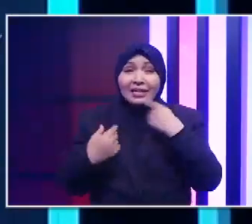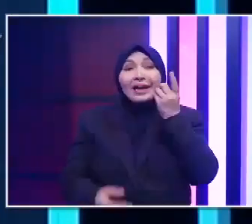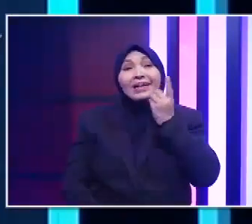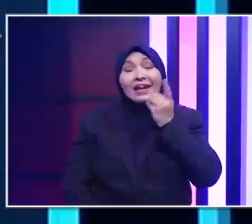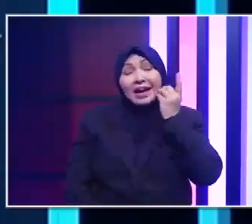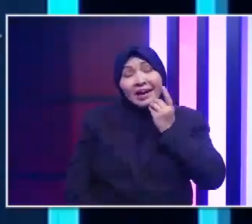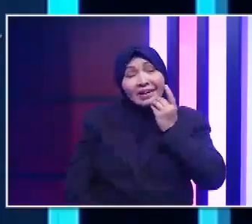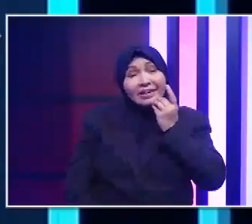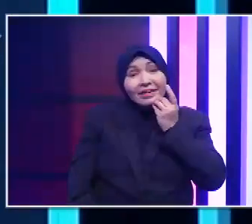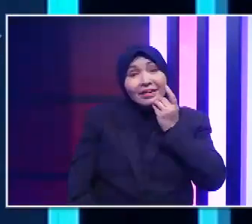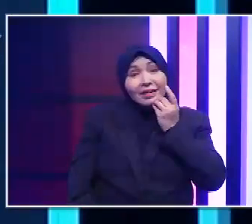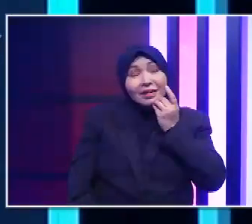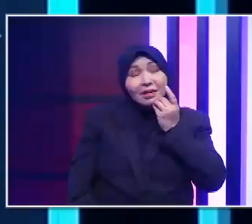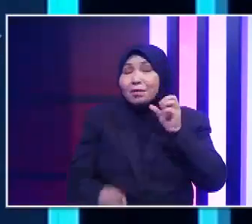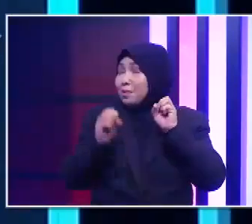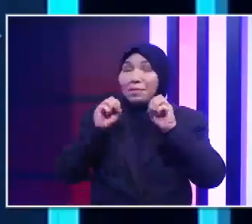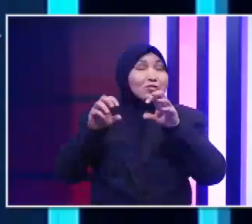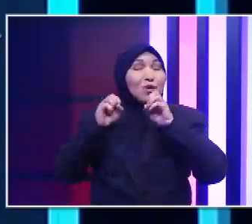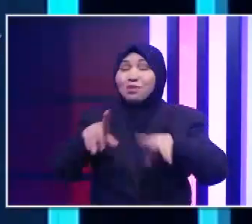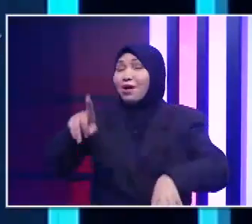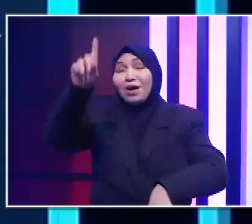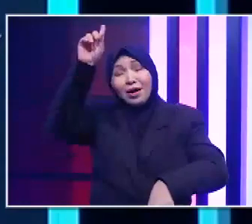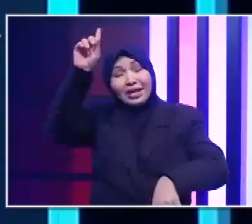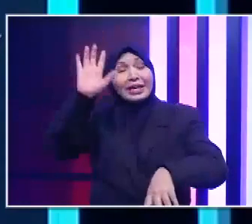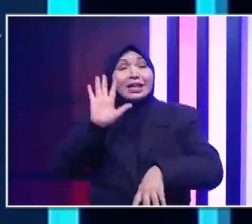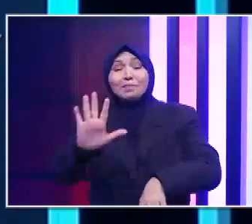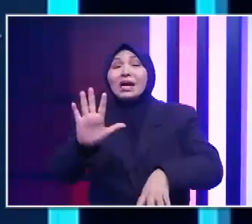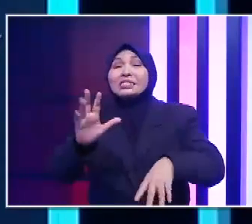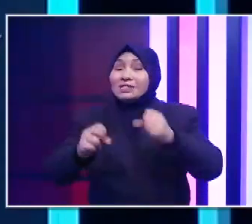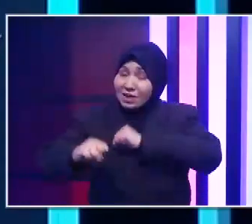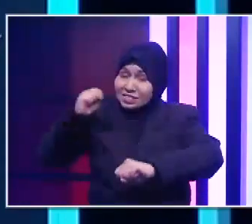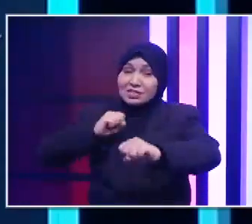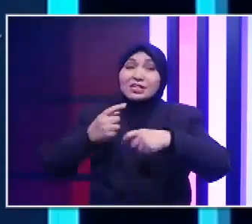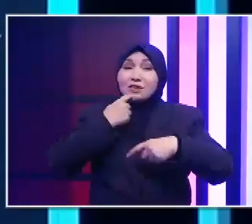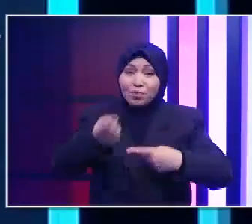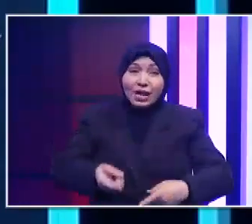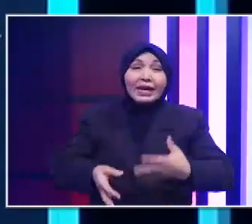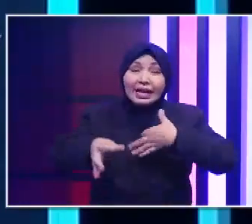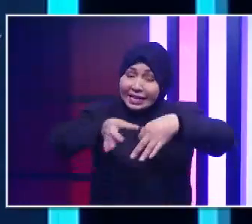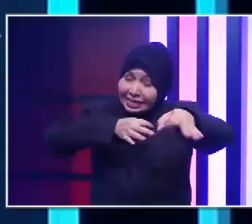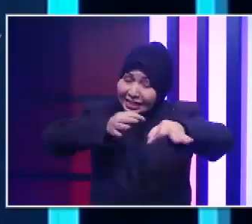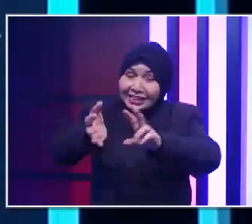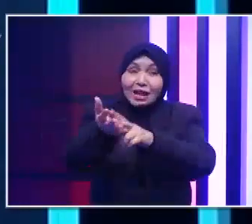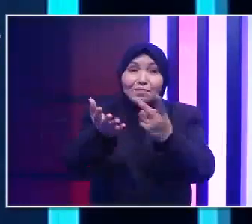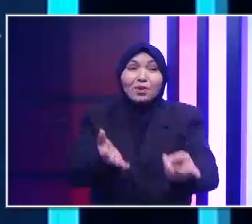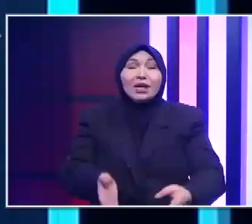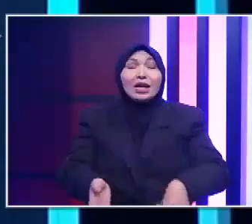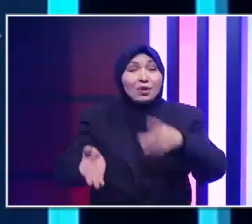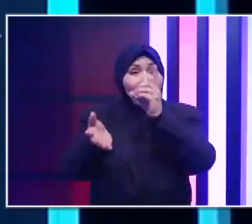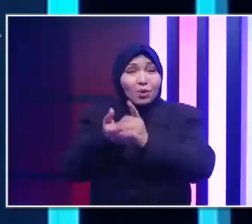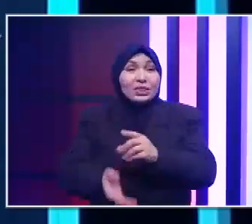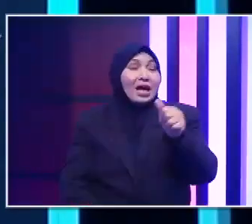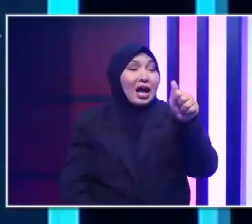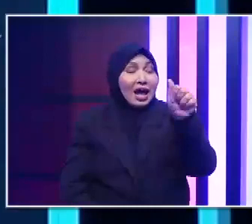gadis perawan amsha Allah ya kelima nih dari trans-pasifik yang disebut ini seolah hati-hati tadafu oleh a.ma Ma'arif